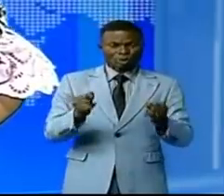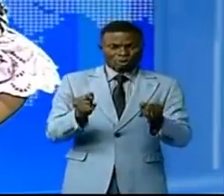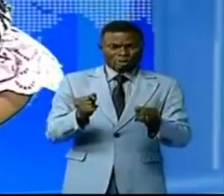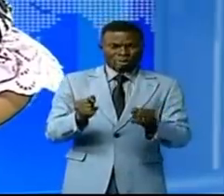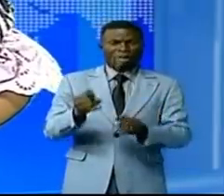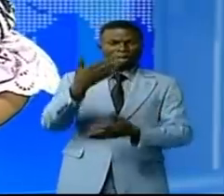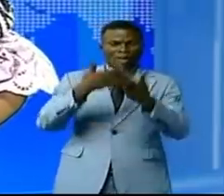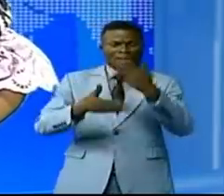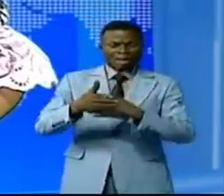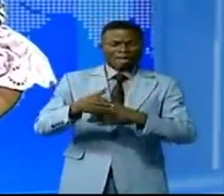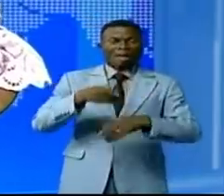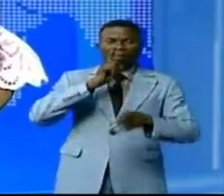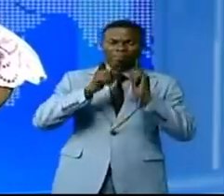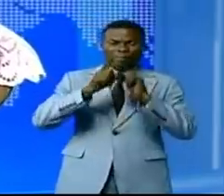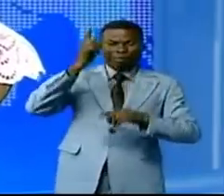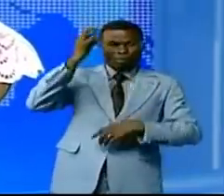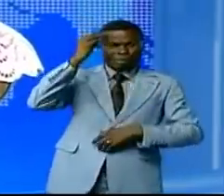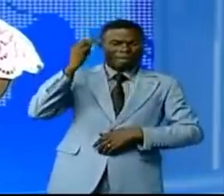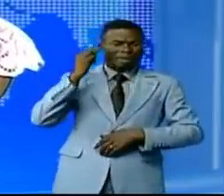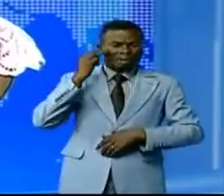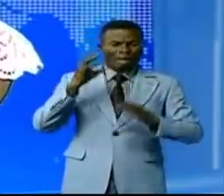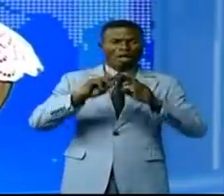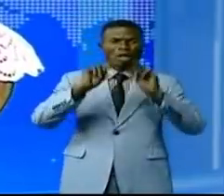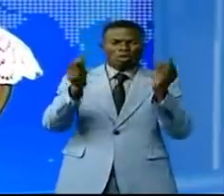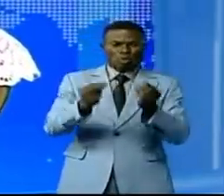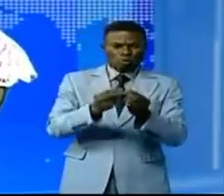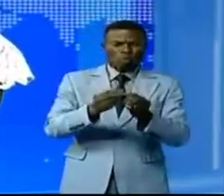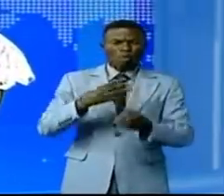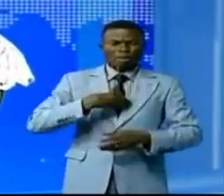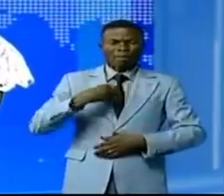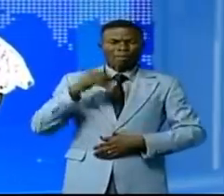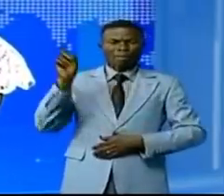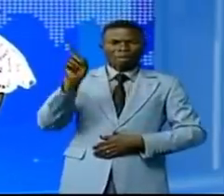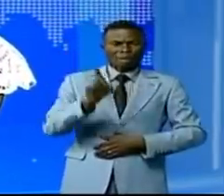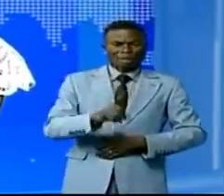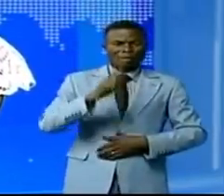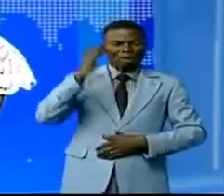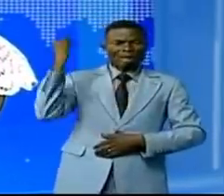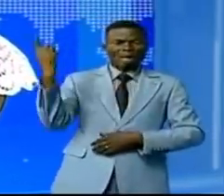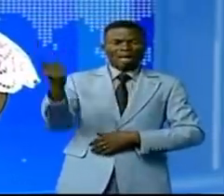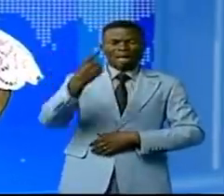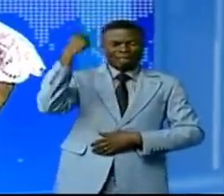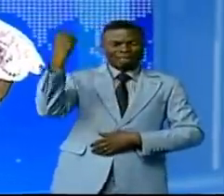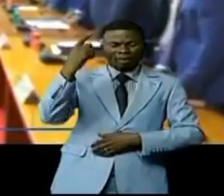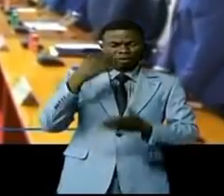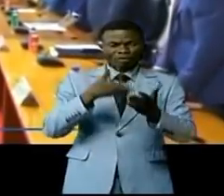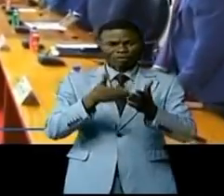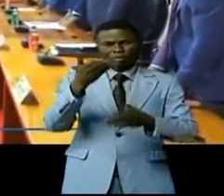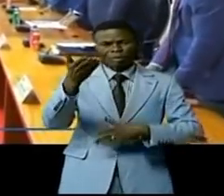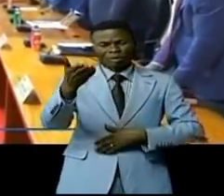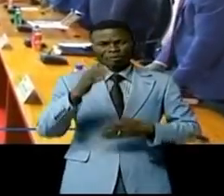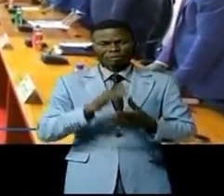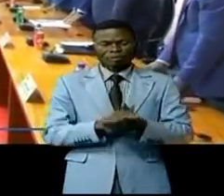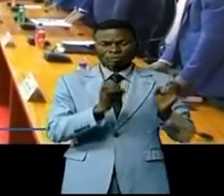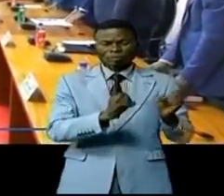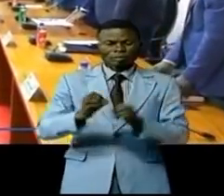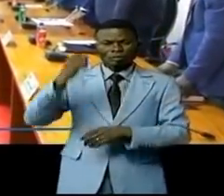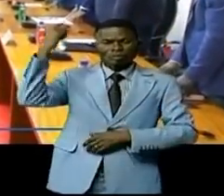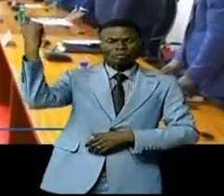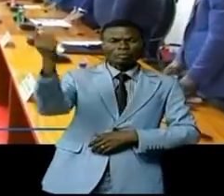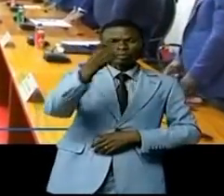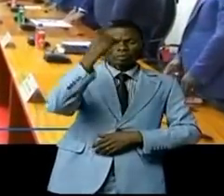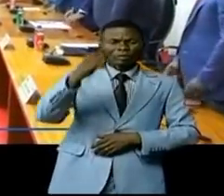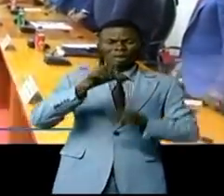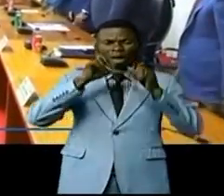aujourd'hui à la primature entre le Premier ministre et une délégation de cette organisation internationale. Patty Tondwangu. L'Organisation internationale de